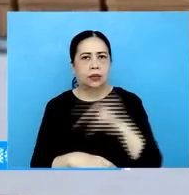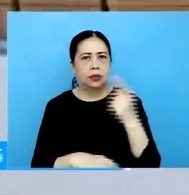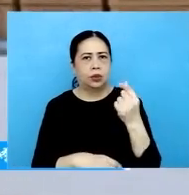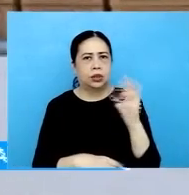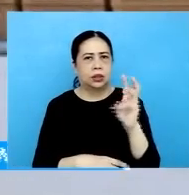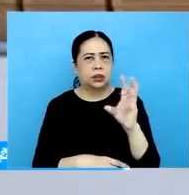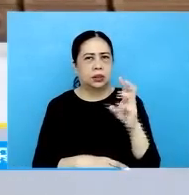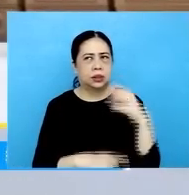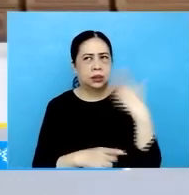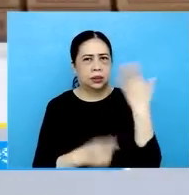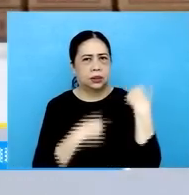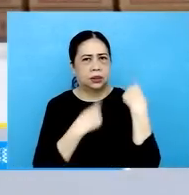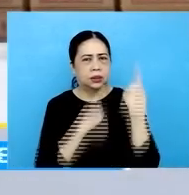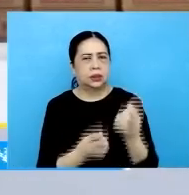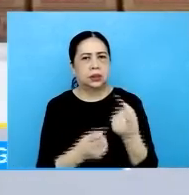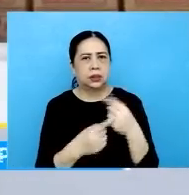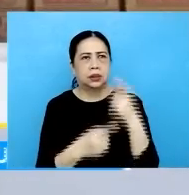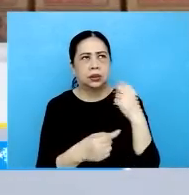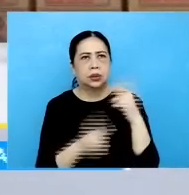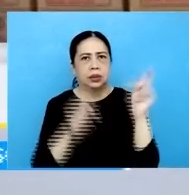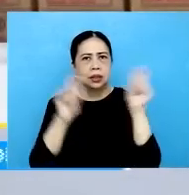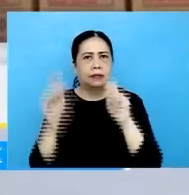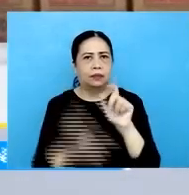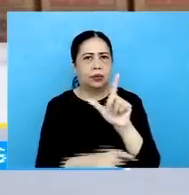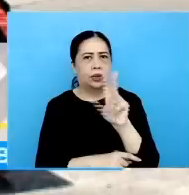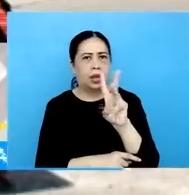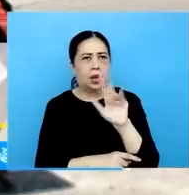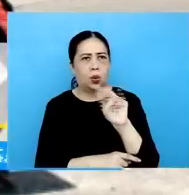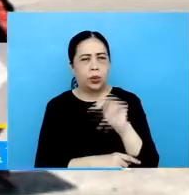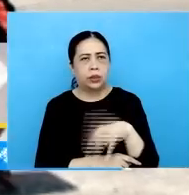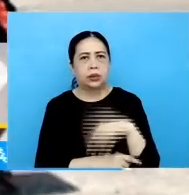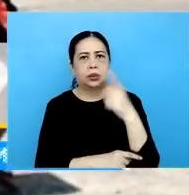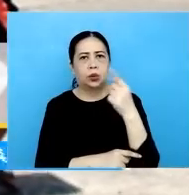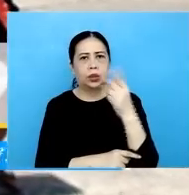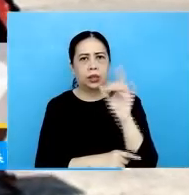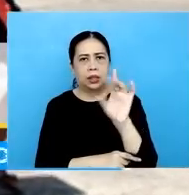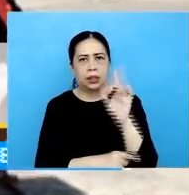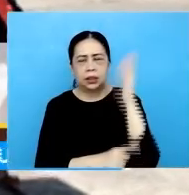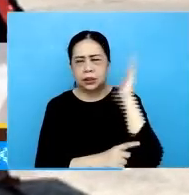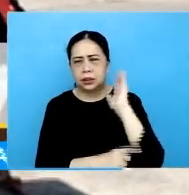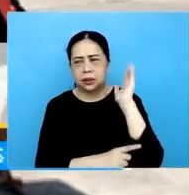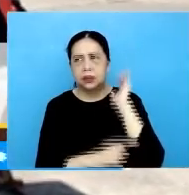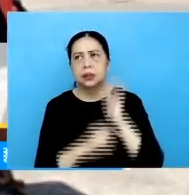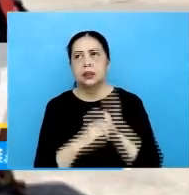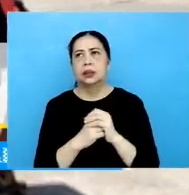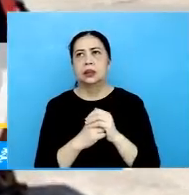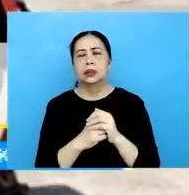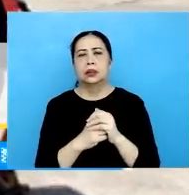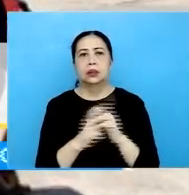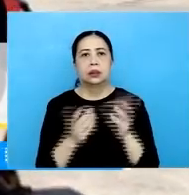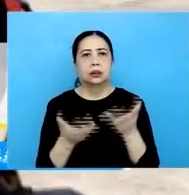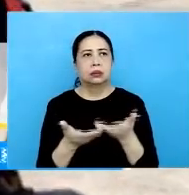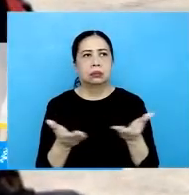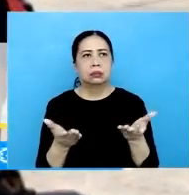nung dumating si Lawin at si Umpong noong 2018 ay ang mga